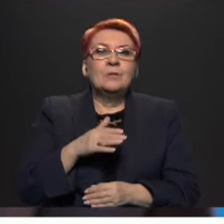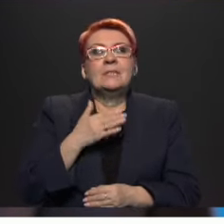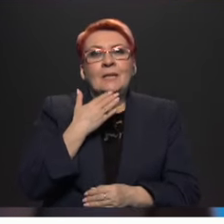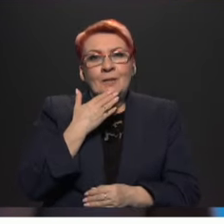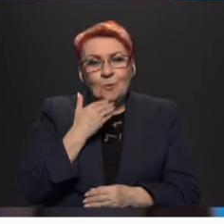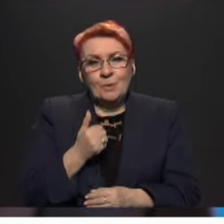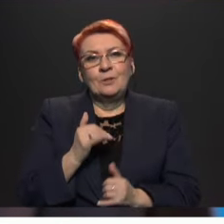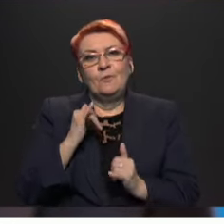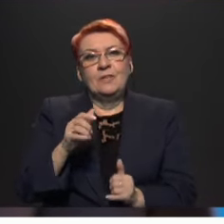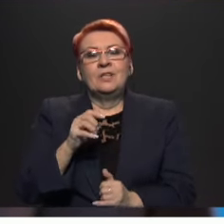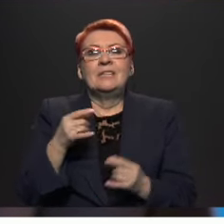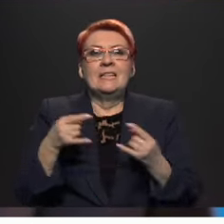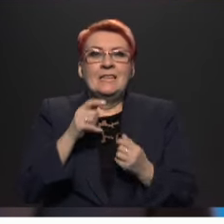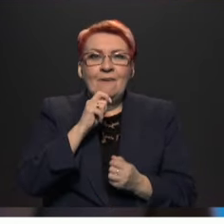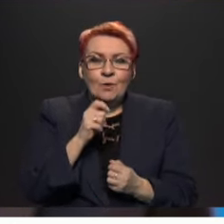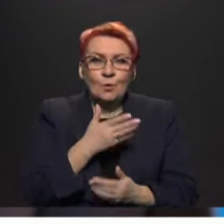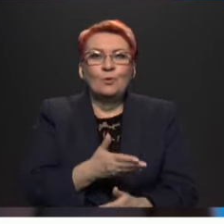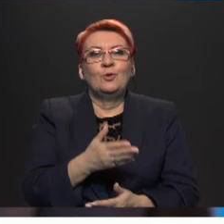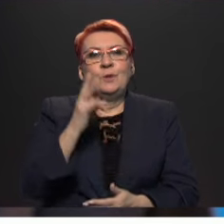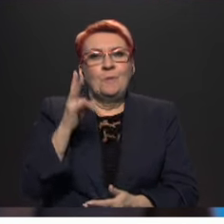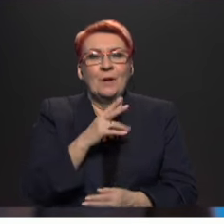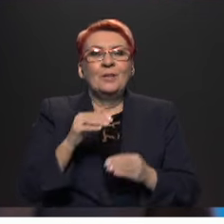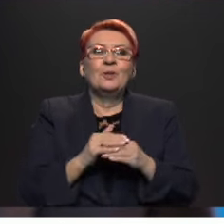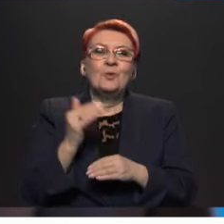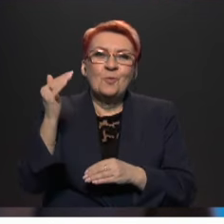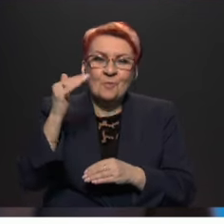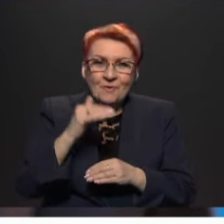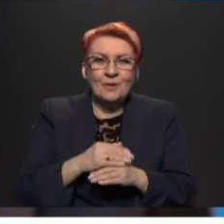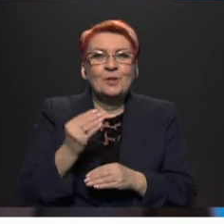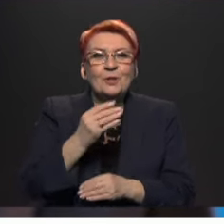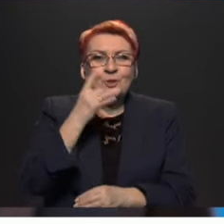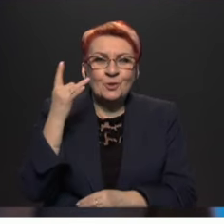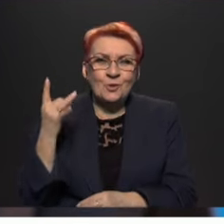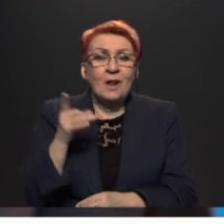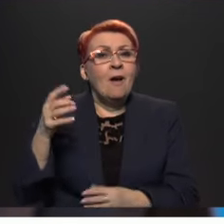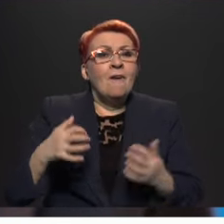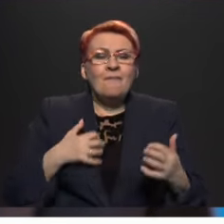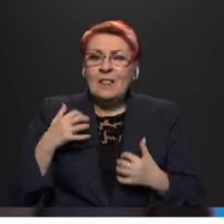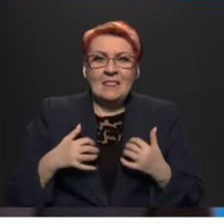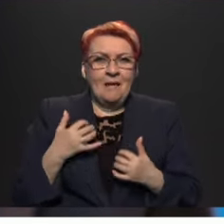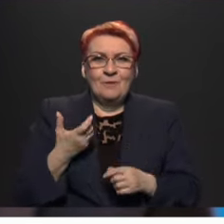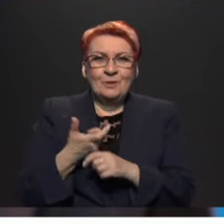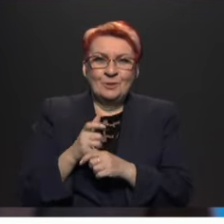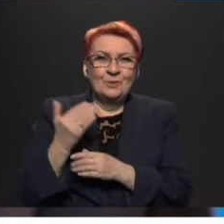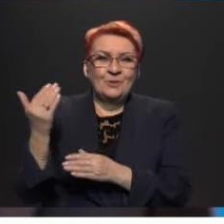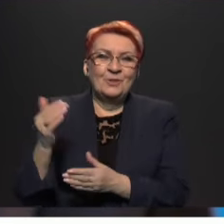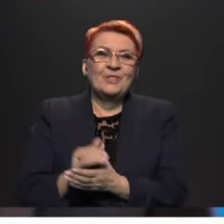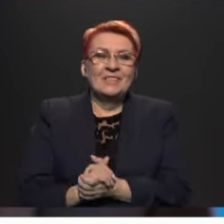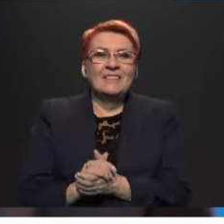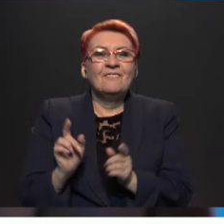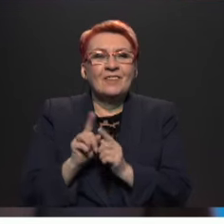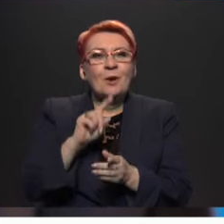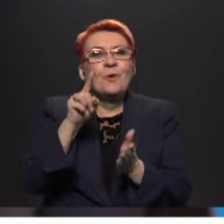батюшка и уважаемые телеведущие. Спасибо. Добрый вечер, еще раз разволновалась. Скажите, пожалуйста, вот у меня такой